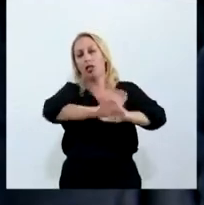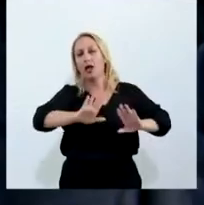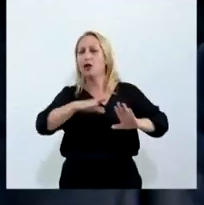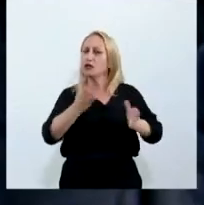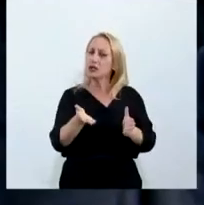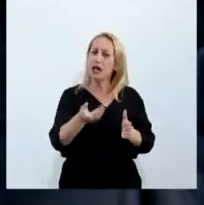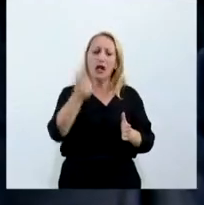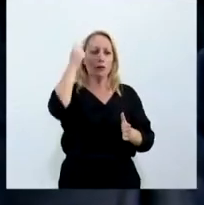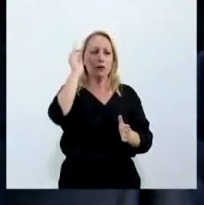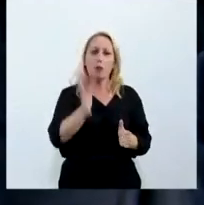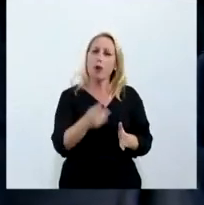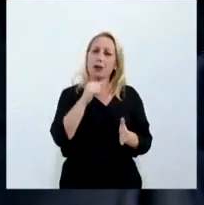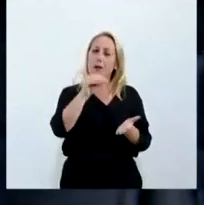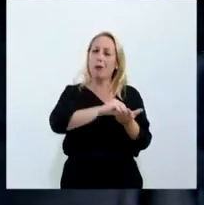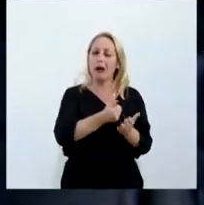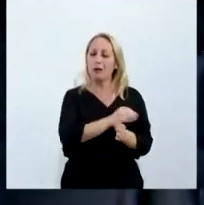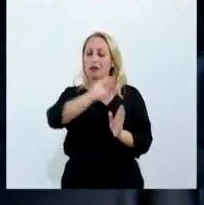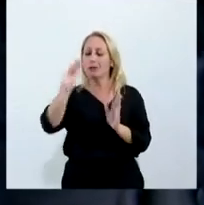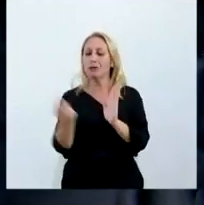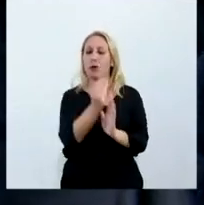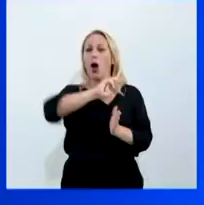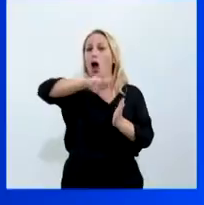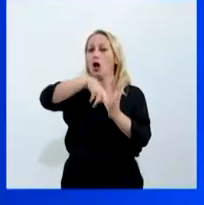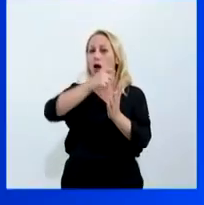μπορούσε να κάνει και ένα comeback στο μέλλον? Ευχαριστώ.